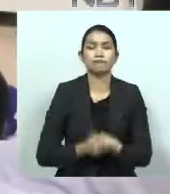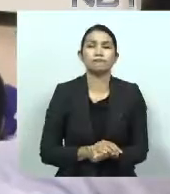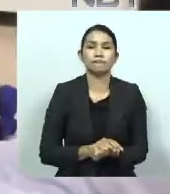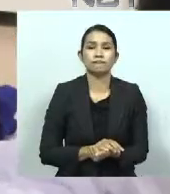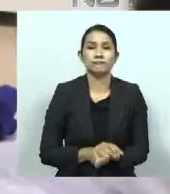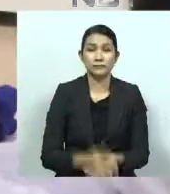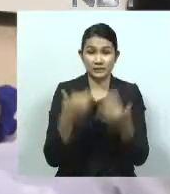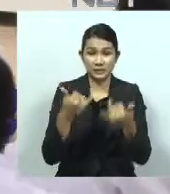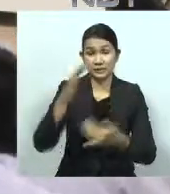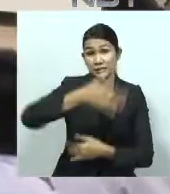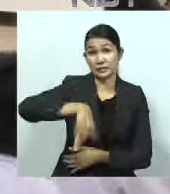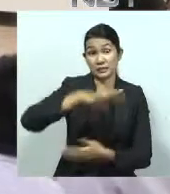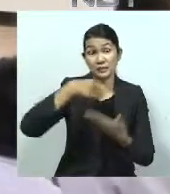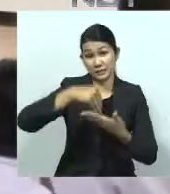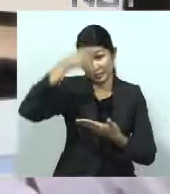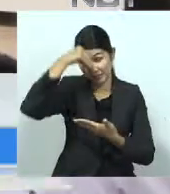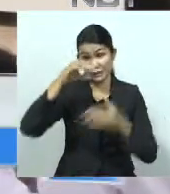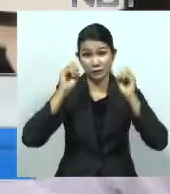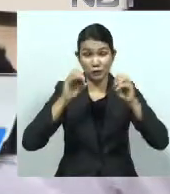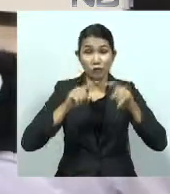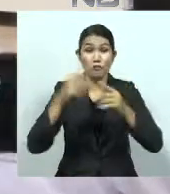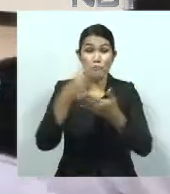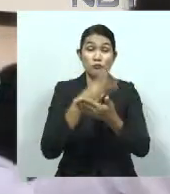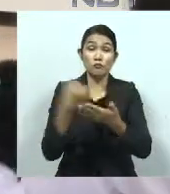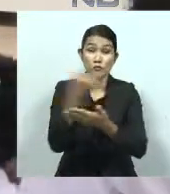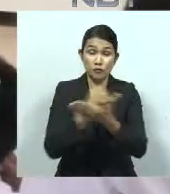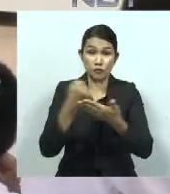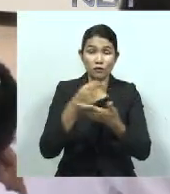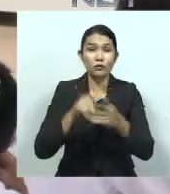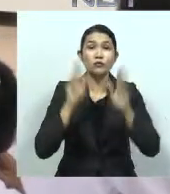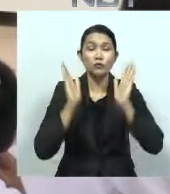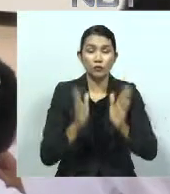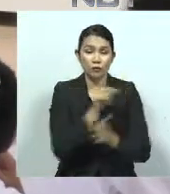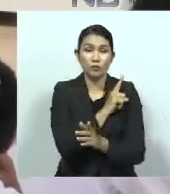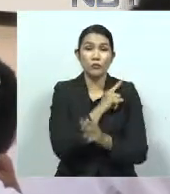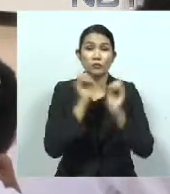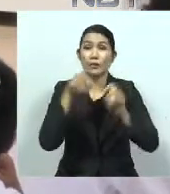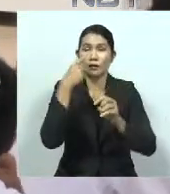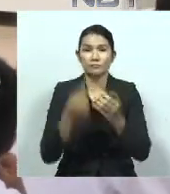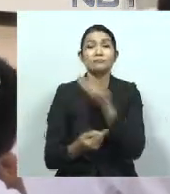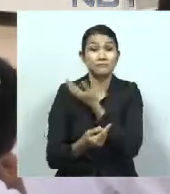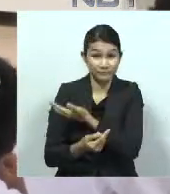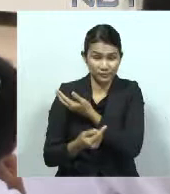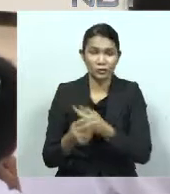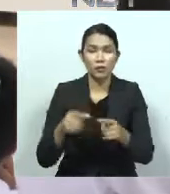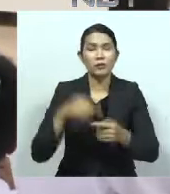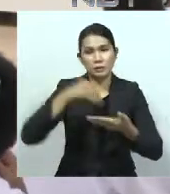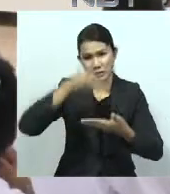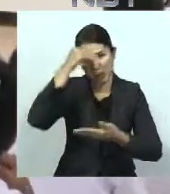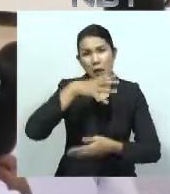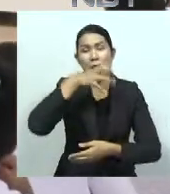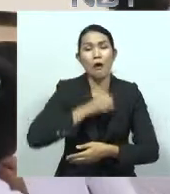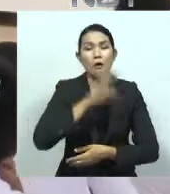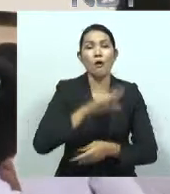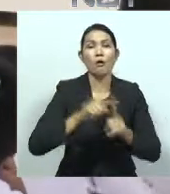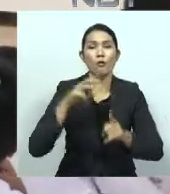บรรยากาศการเรียนการสอนวิชาศิลปะนะคะที่สอนโดยอาจารย์สิทธวุฒิหรือว่าครูอุ๋ยนักเรียนเก่าโรงเรียนมหาวิชาวุ